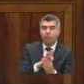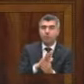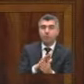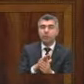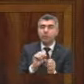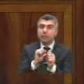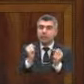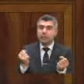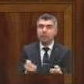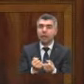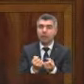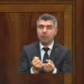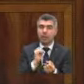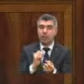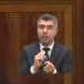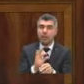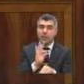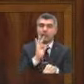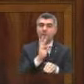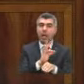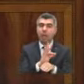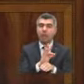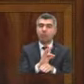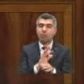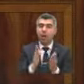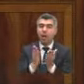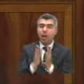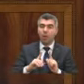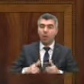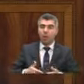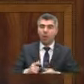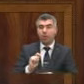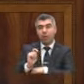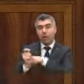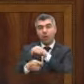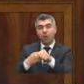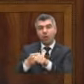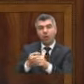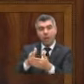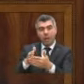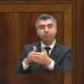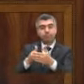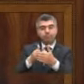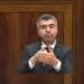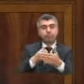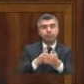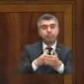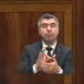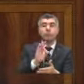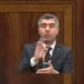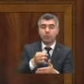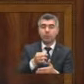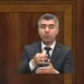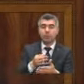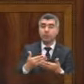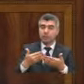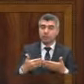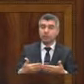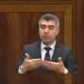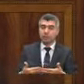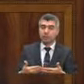تنمية التعليم بالوسط القروي لا يزال يشكل تحديا ذا راهنية،